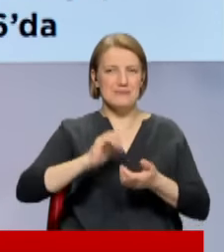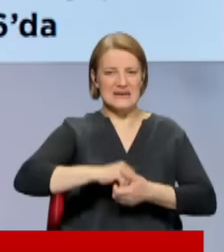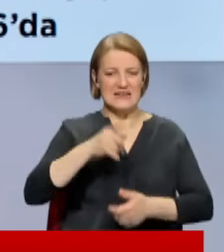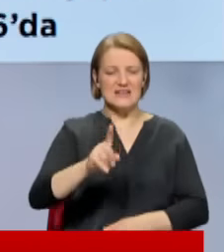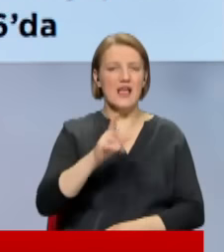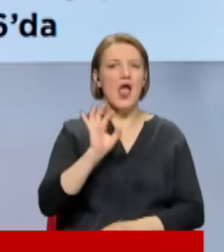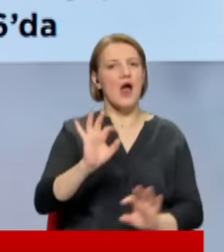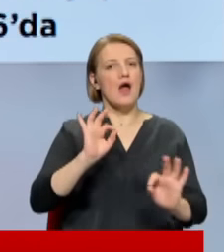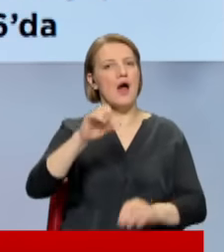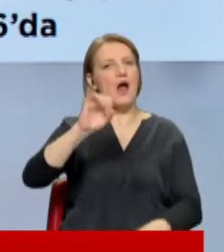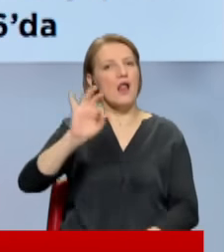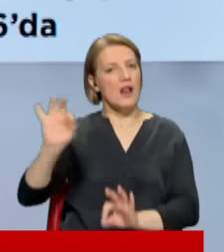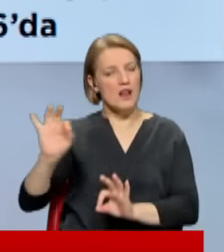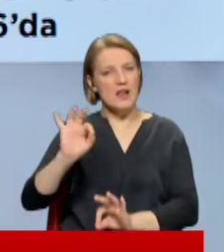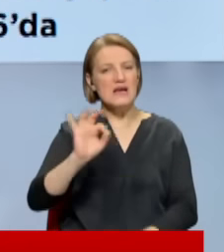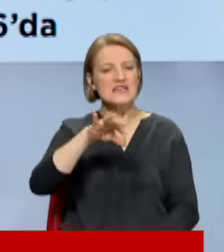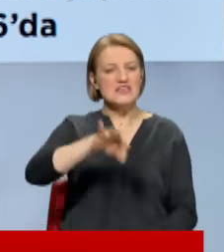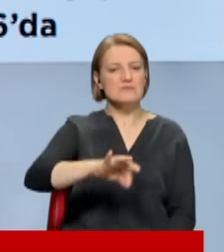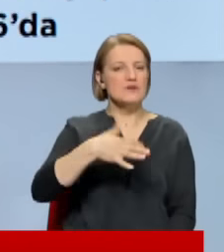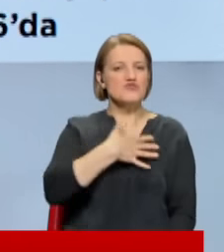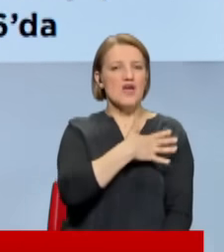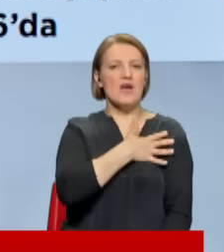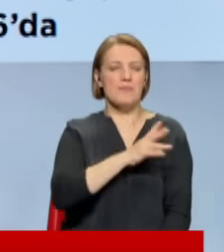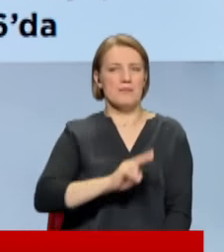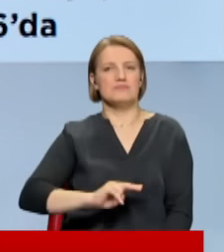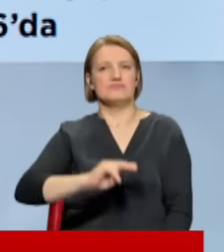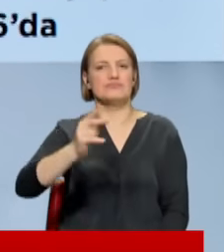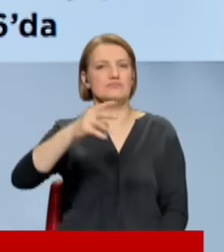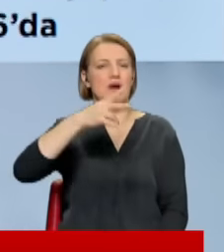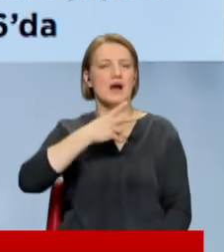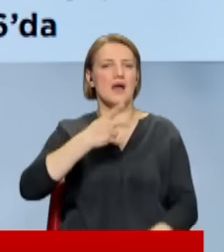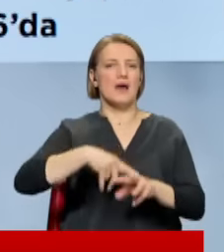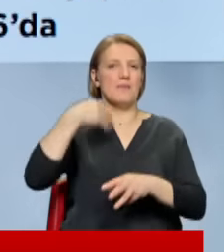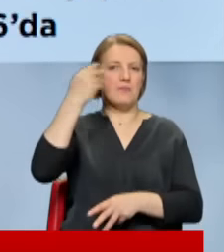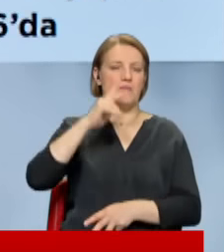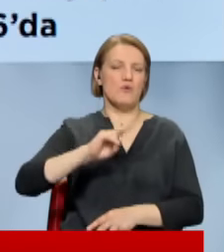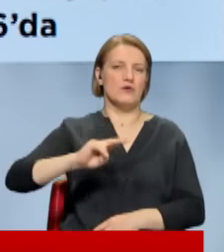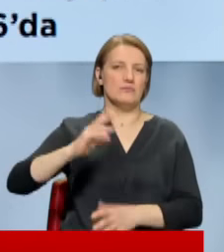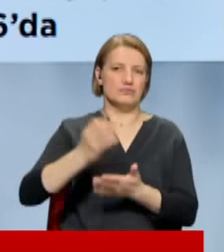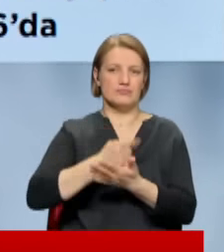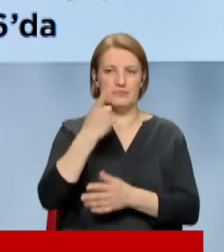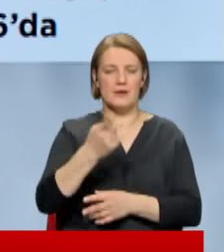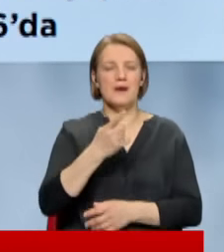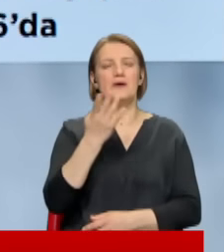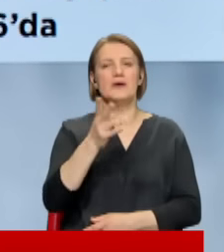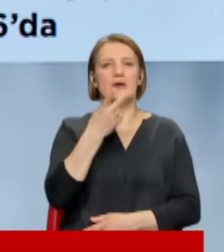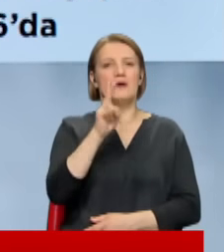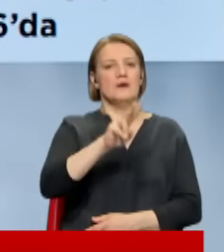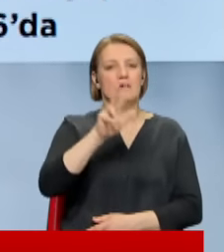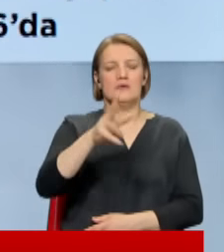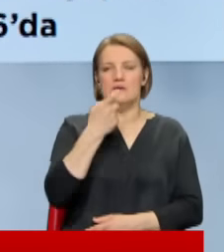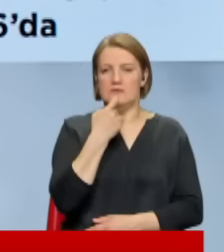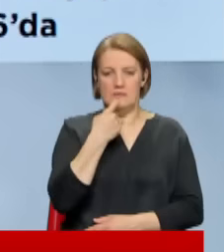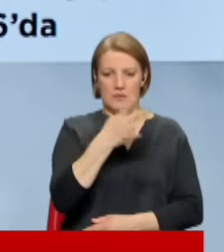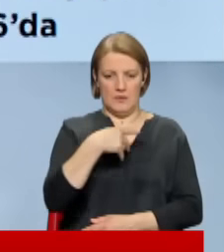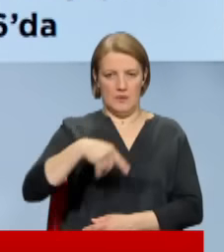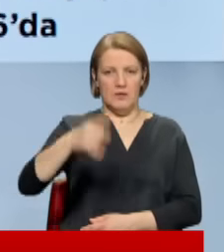CHP yönetimine geçmesi daha önce yaşanan ayrımcılığı ortaya koydu. Türkiye Belediyeler Birliği 2023 yılında